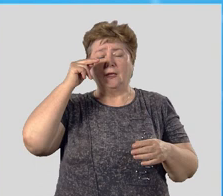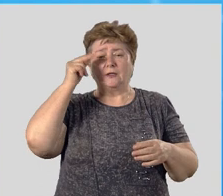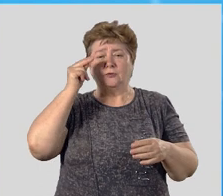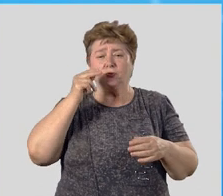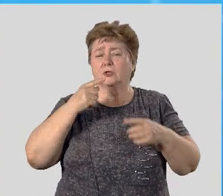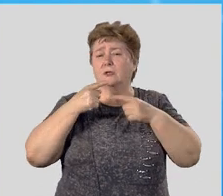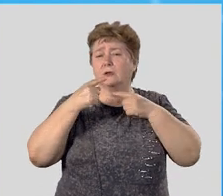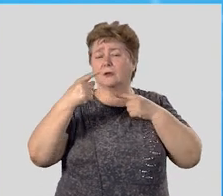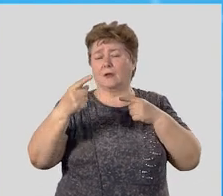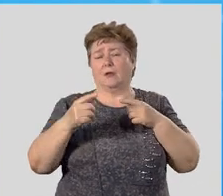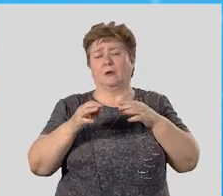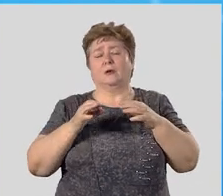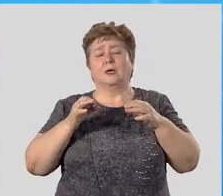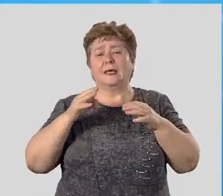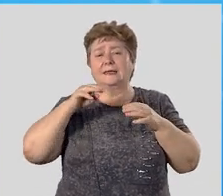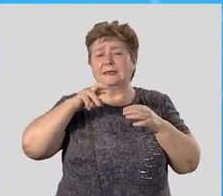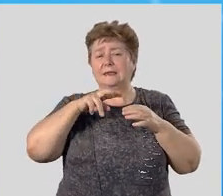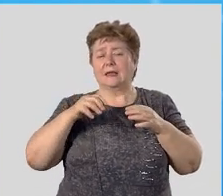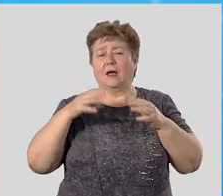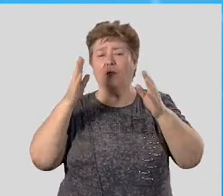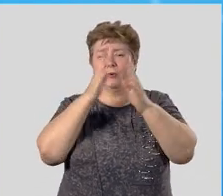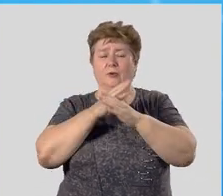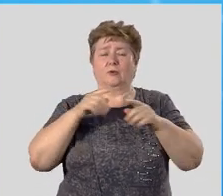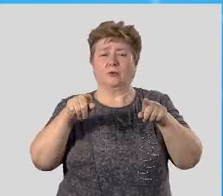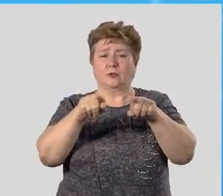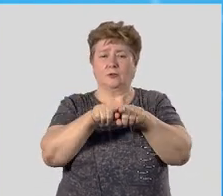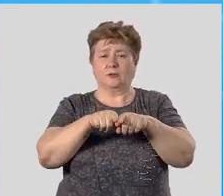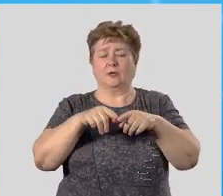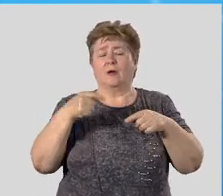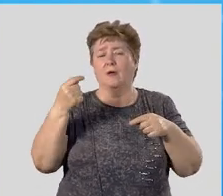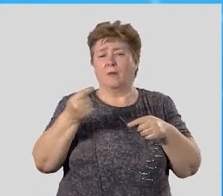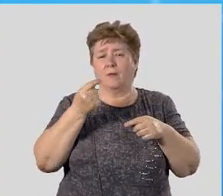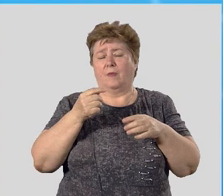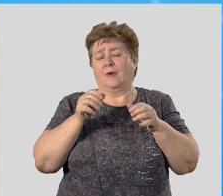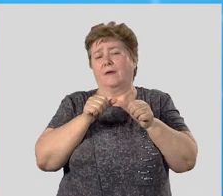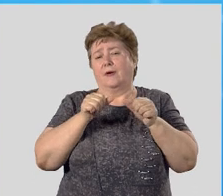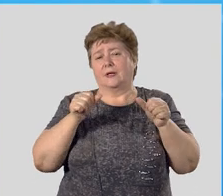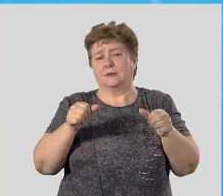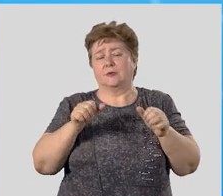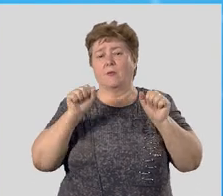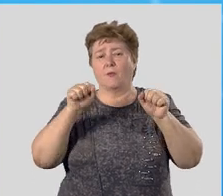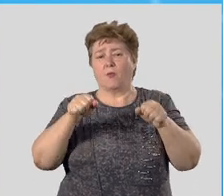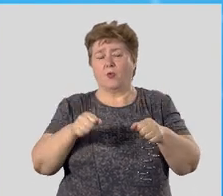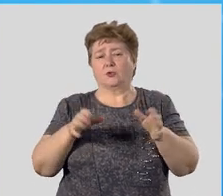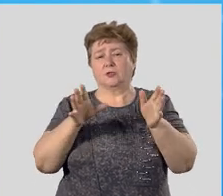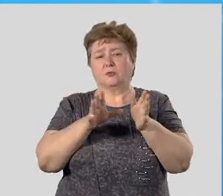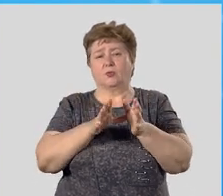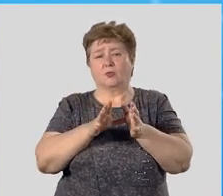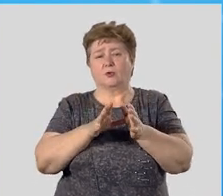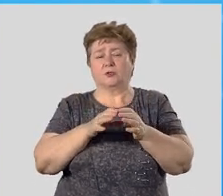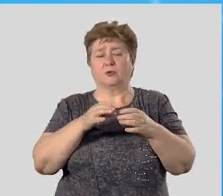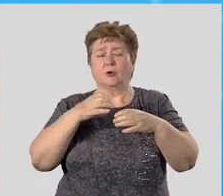Изучать отдаленные тела природы, а также тела небольшого размера, можно с